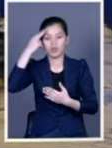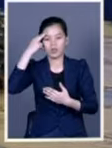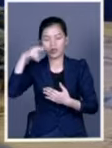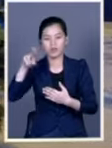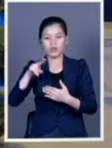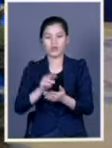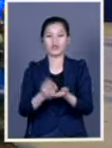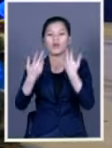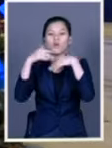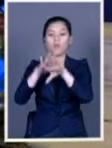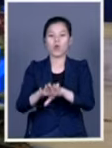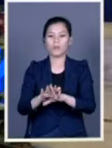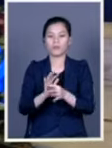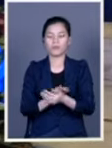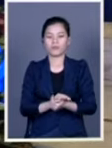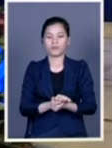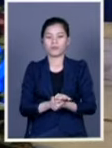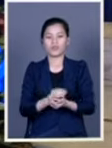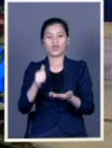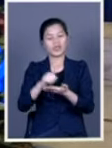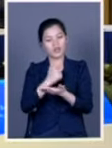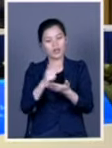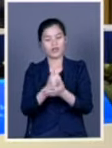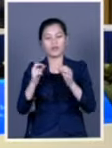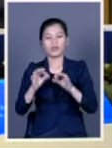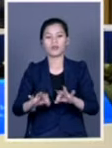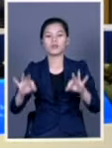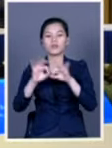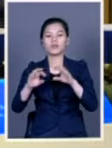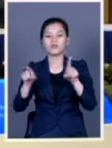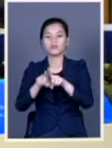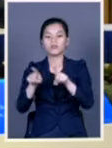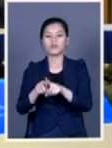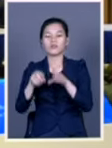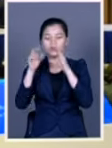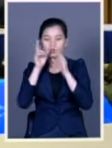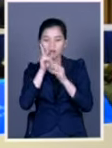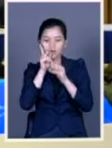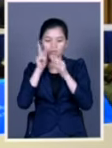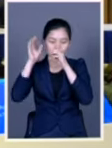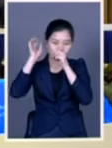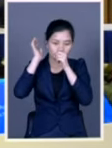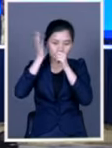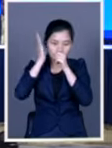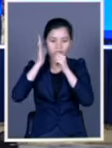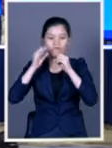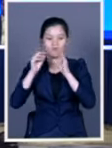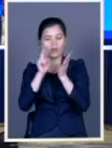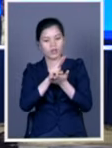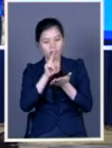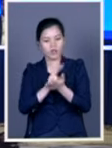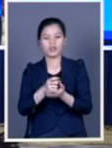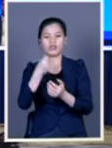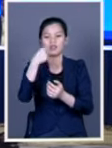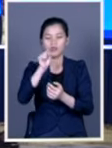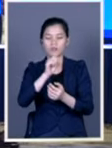สุดที่ส่งและรับรองเอาส่งเอกสารสำคัญคือแถลงการเบื้องจันทร์ของกองประชุมสุดยอดเอกแม็กครั้งที่10และเอก